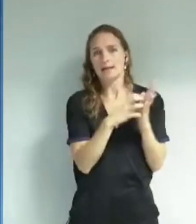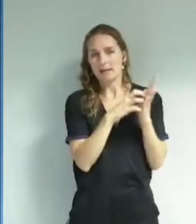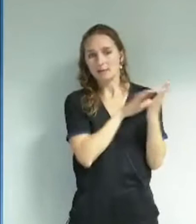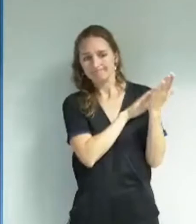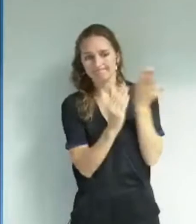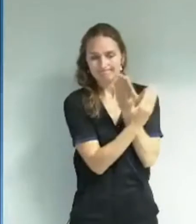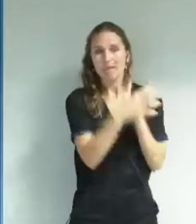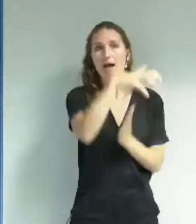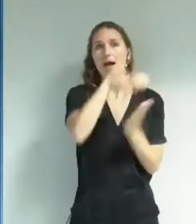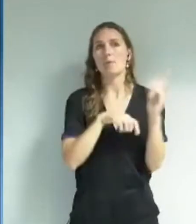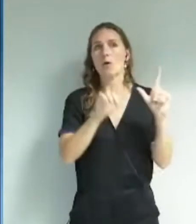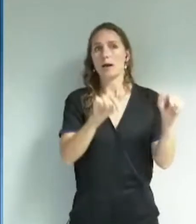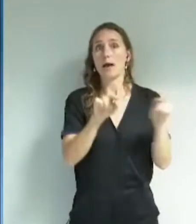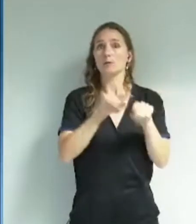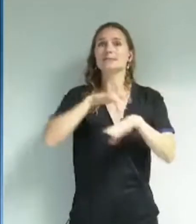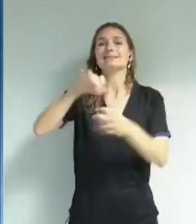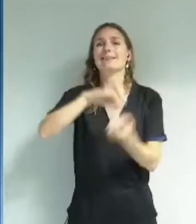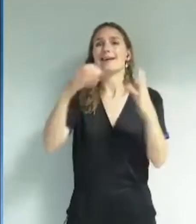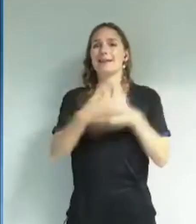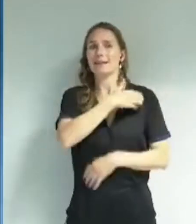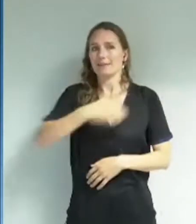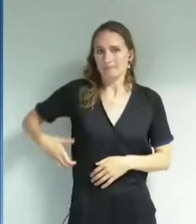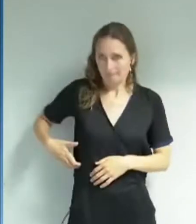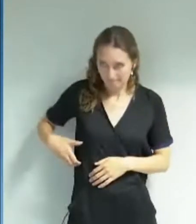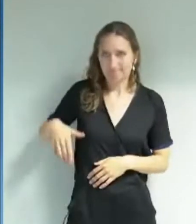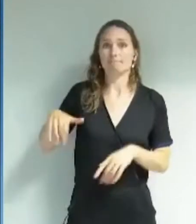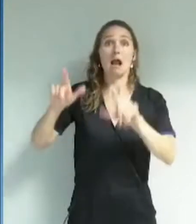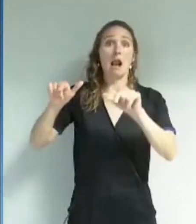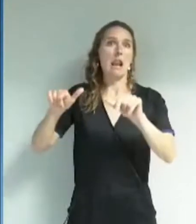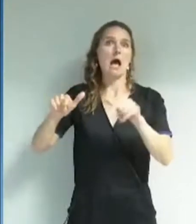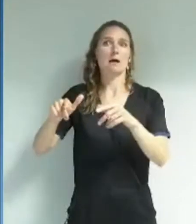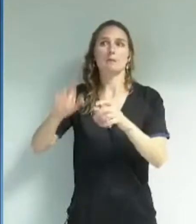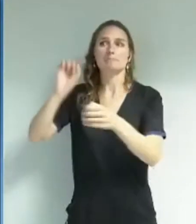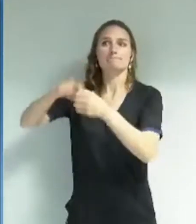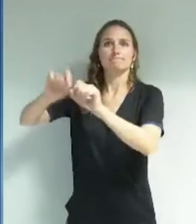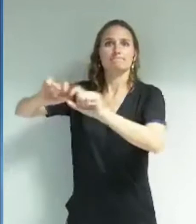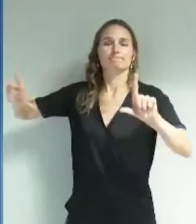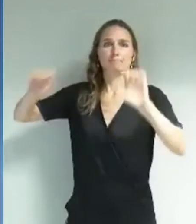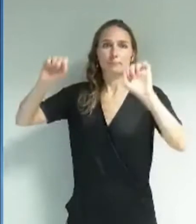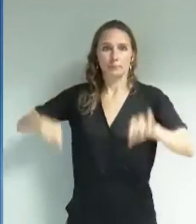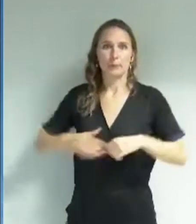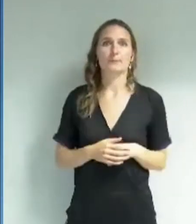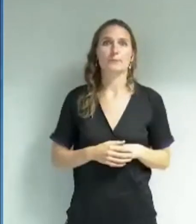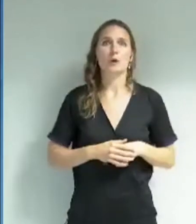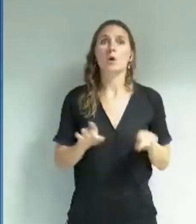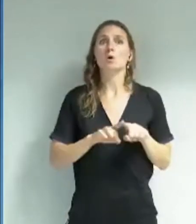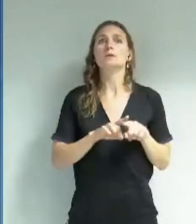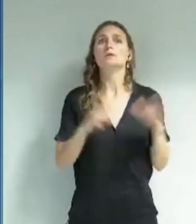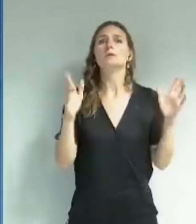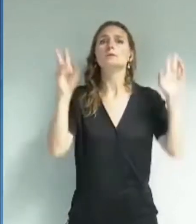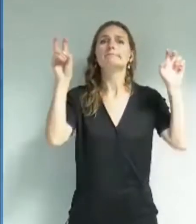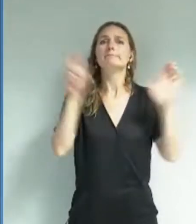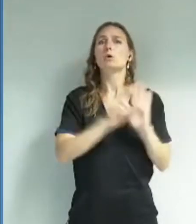le site de la ville. Il sera aussi annexé au document qui s'appelle Grenoble Culture, vous savez, qui est le feuillet, le document dans lequel on